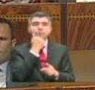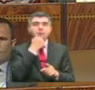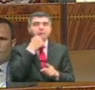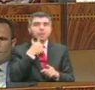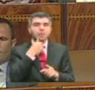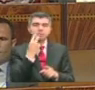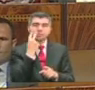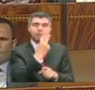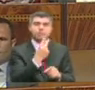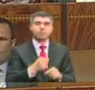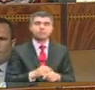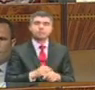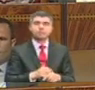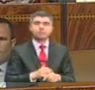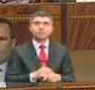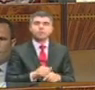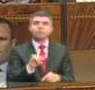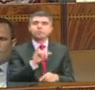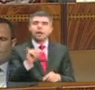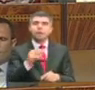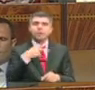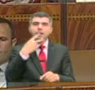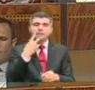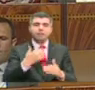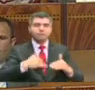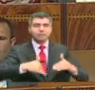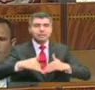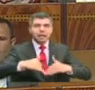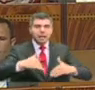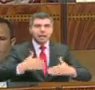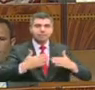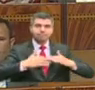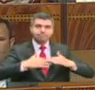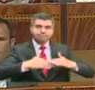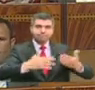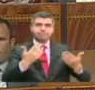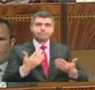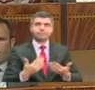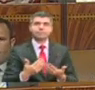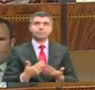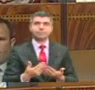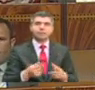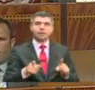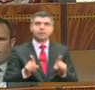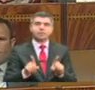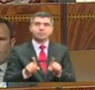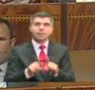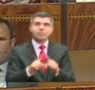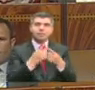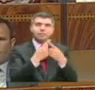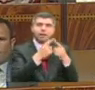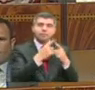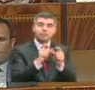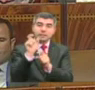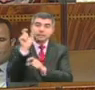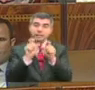عمتها. فلن أتكلم عن الطرق، عن جودة الطرق ولا عن الشبكات، بل أن هناك بعض